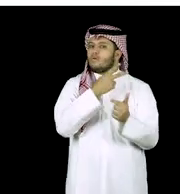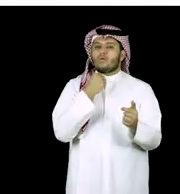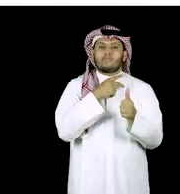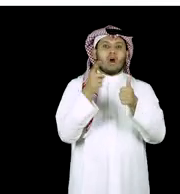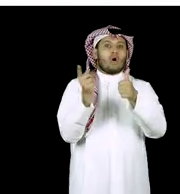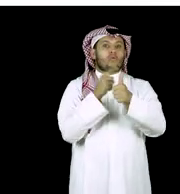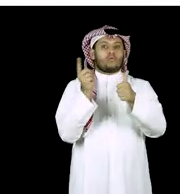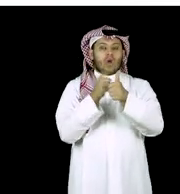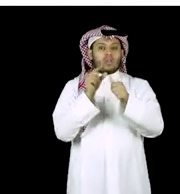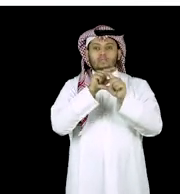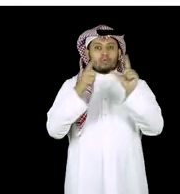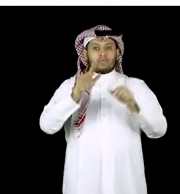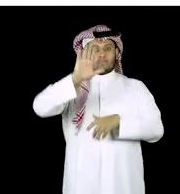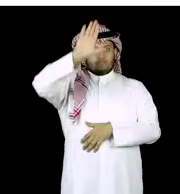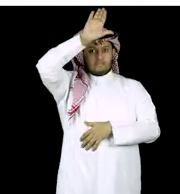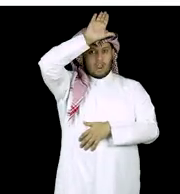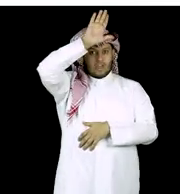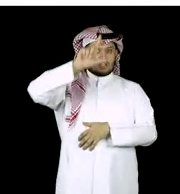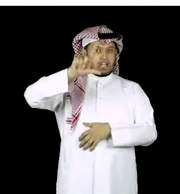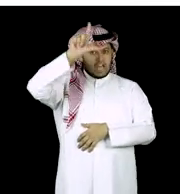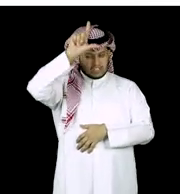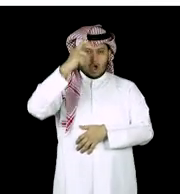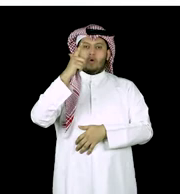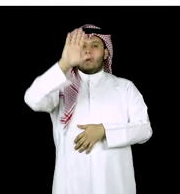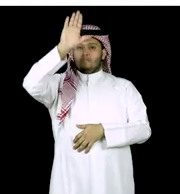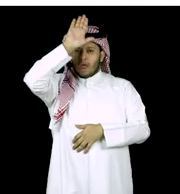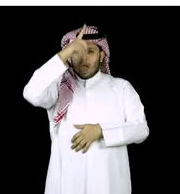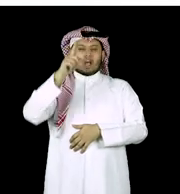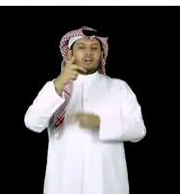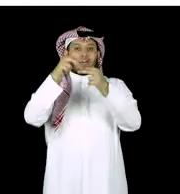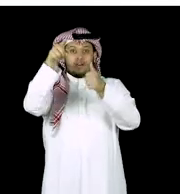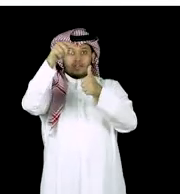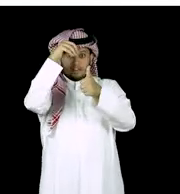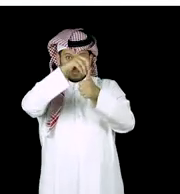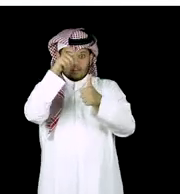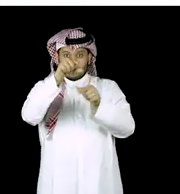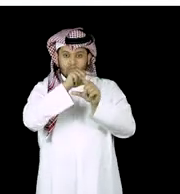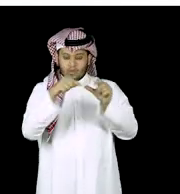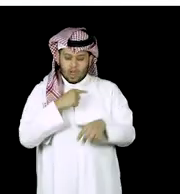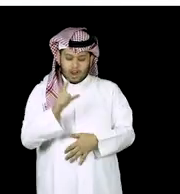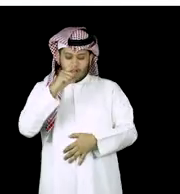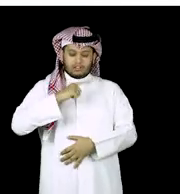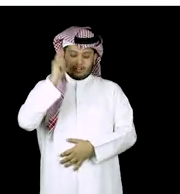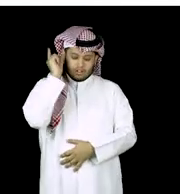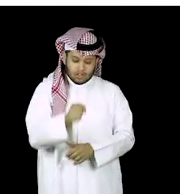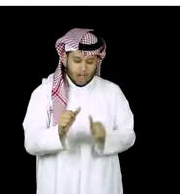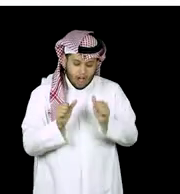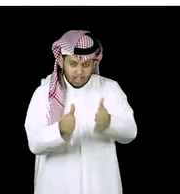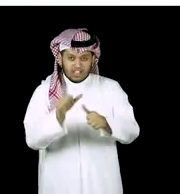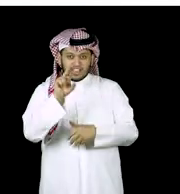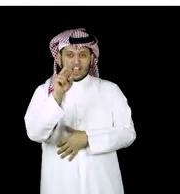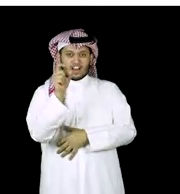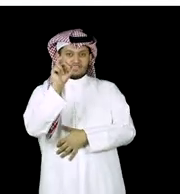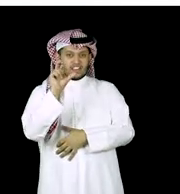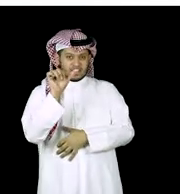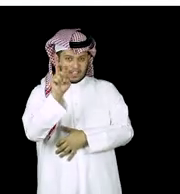أولا الخليفة أو الإمام أو رئيس الدولة باعتباره رئيسا للسلطة التنفيذية،